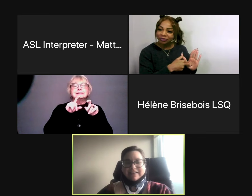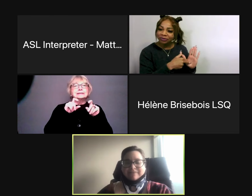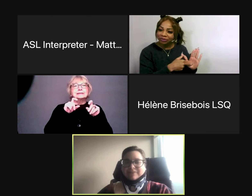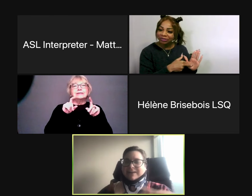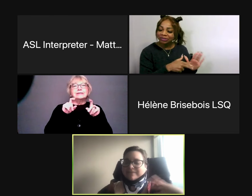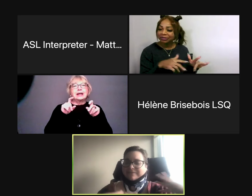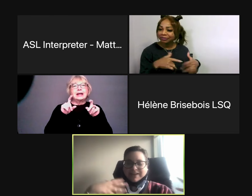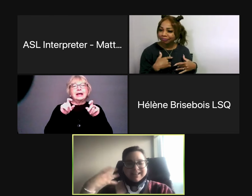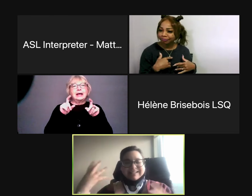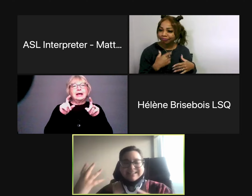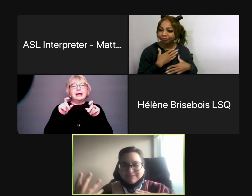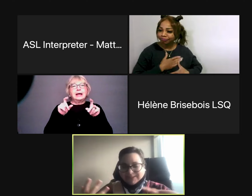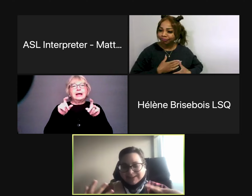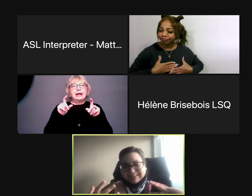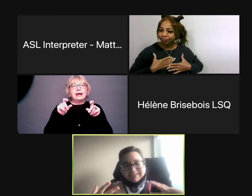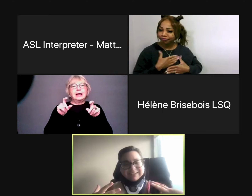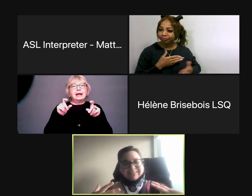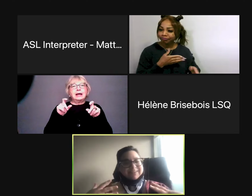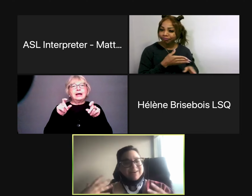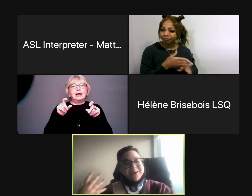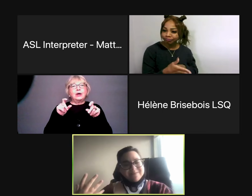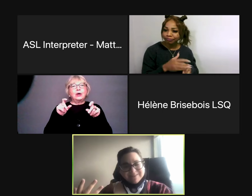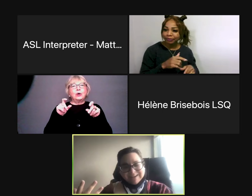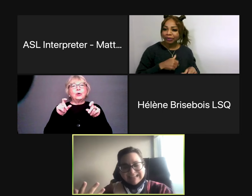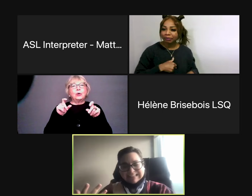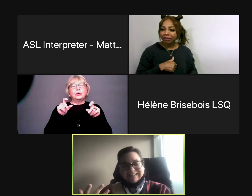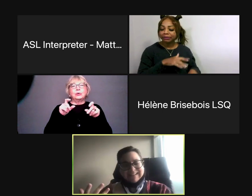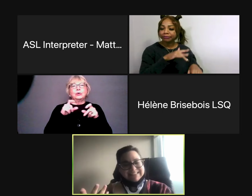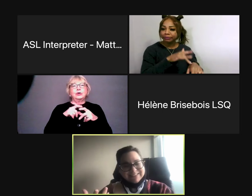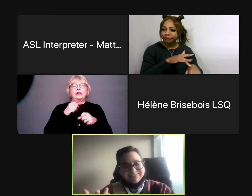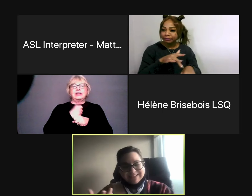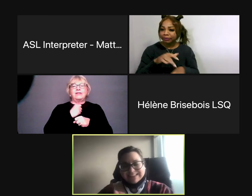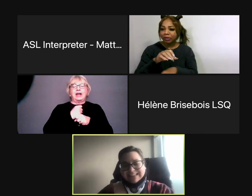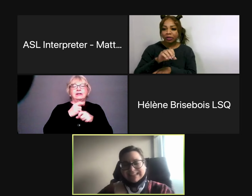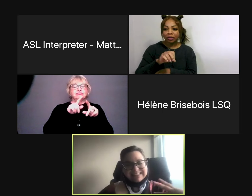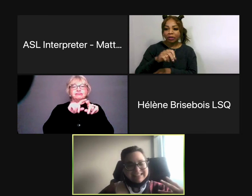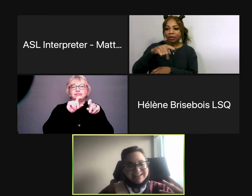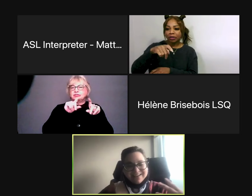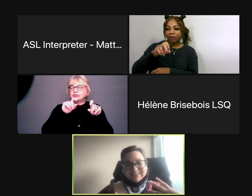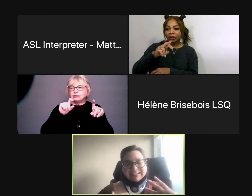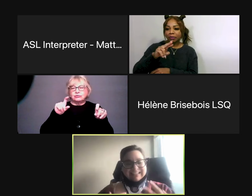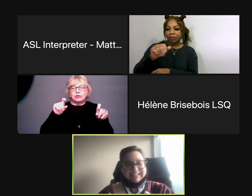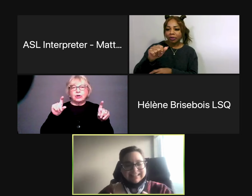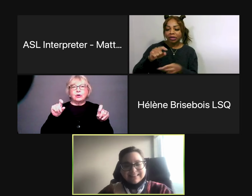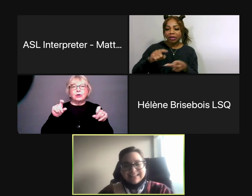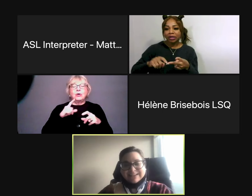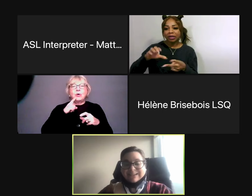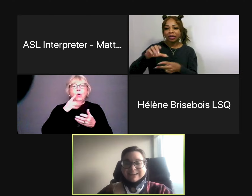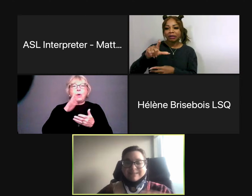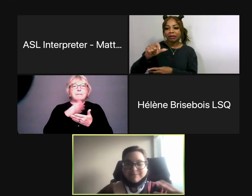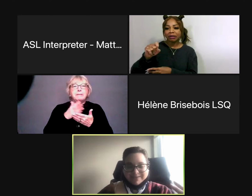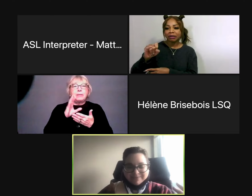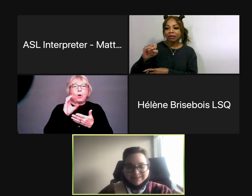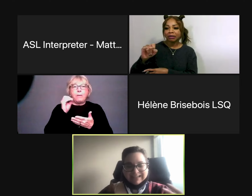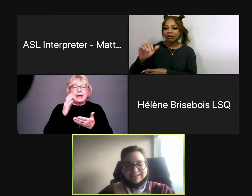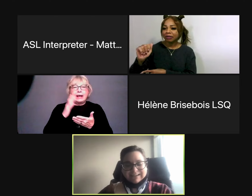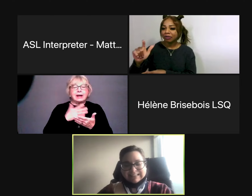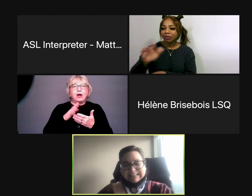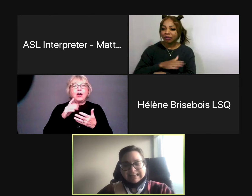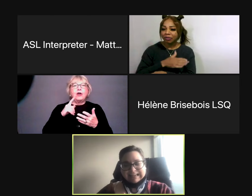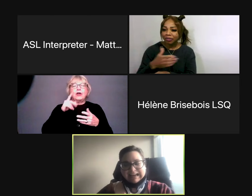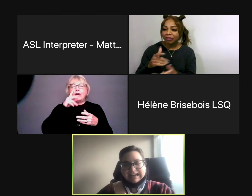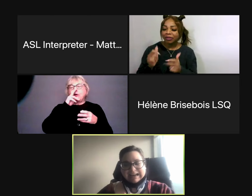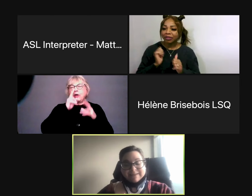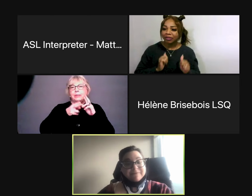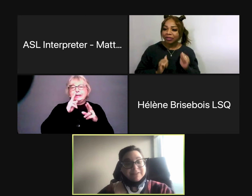et j'oeuvre dans différents milieux, donc de l'opéra, de la musique classique, la comédie, le